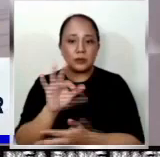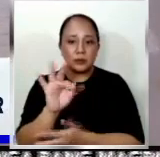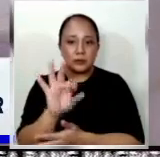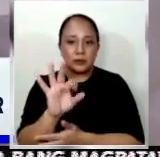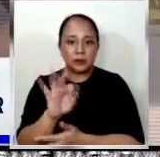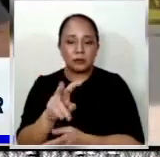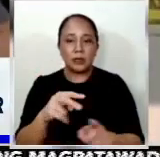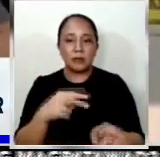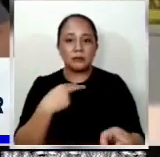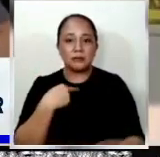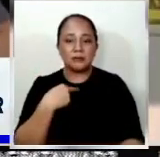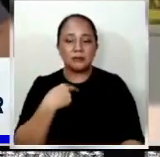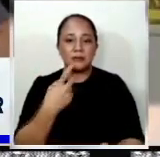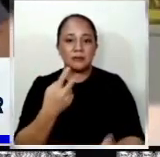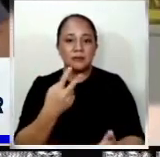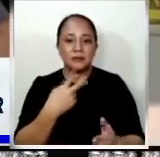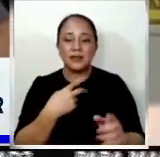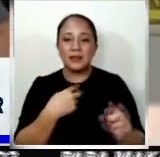Starpay.